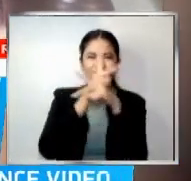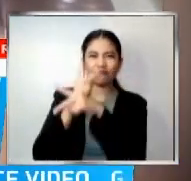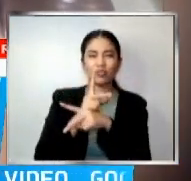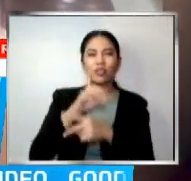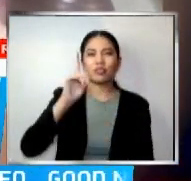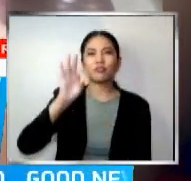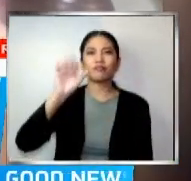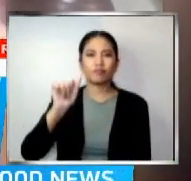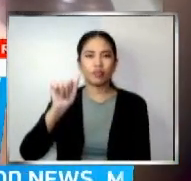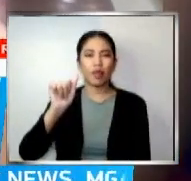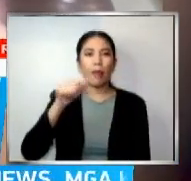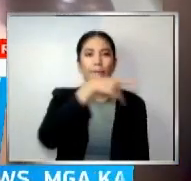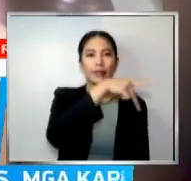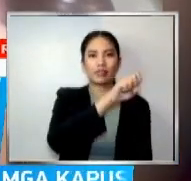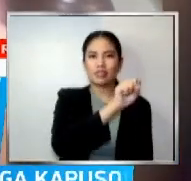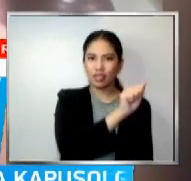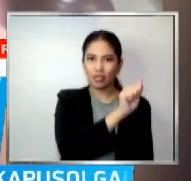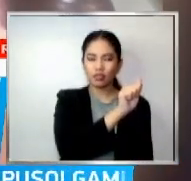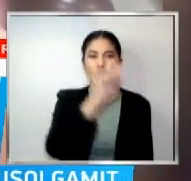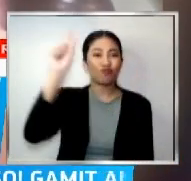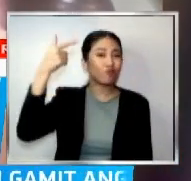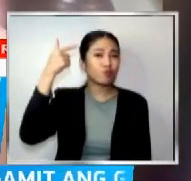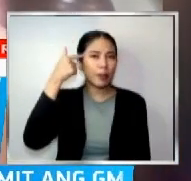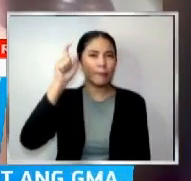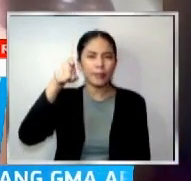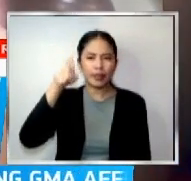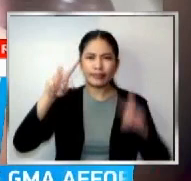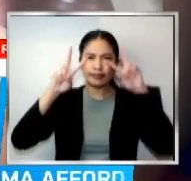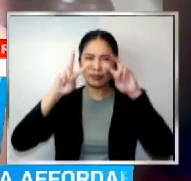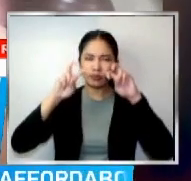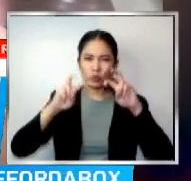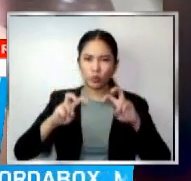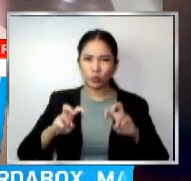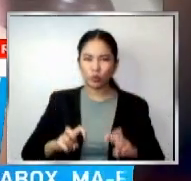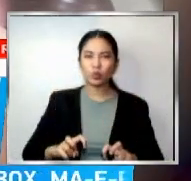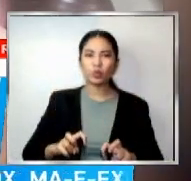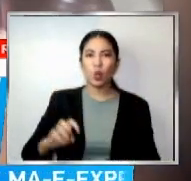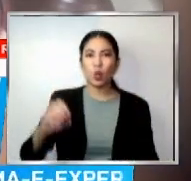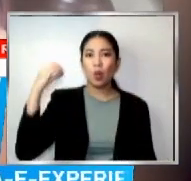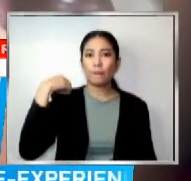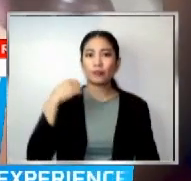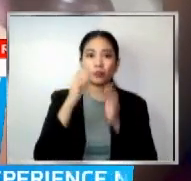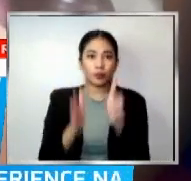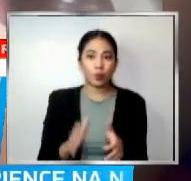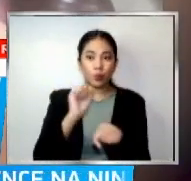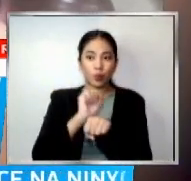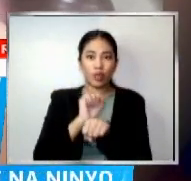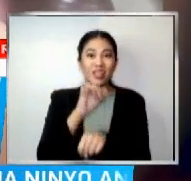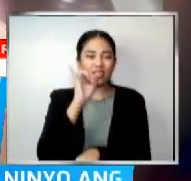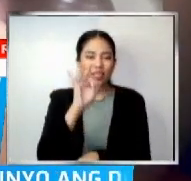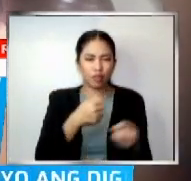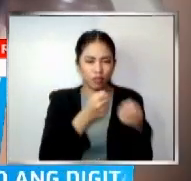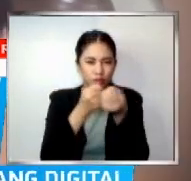mga LGUs ang kanilang mga opisyal kung may kasabwat nga ba sa paggawa ng mga peking passports o di